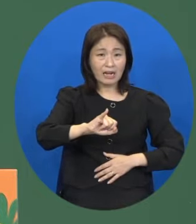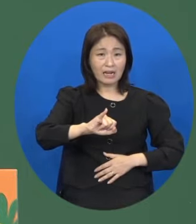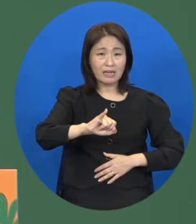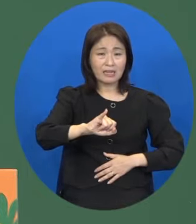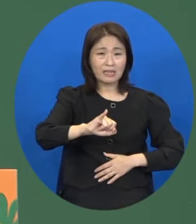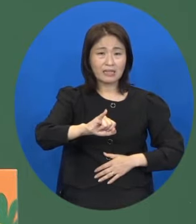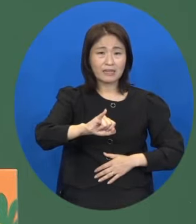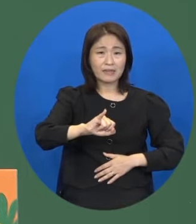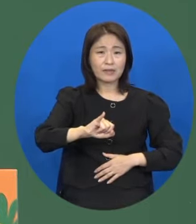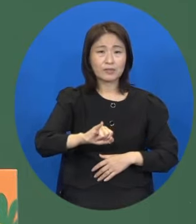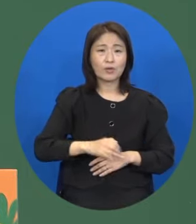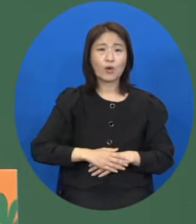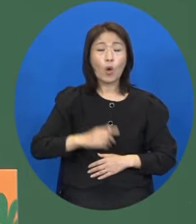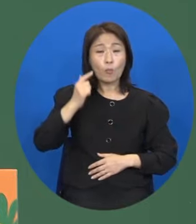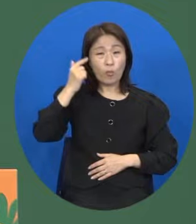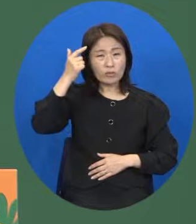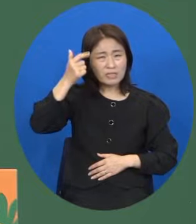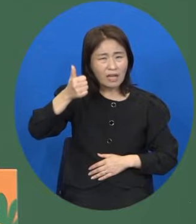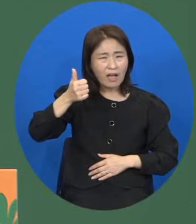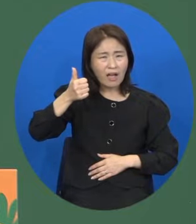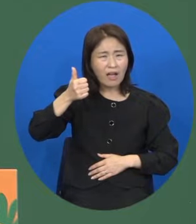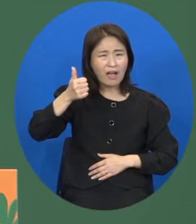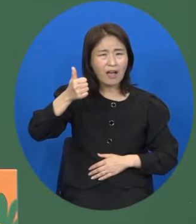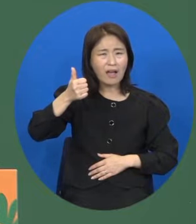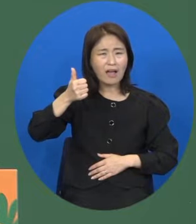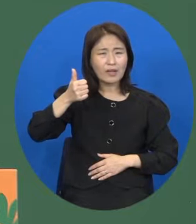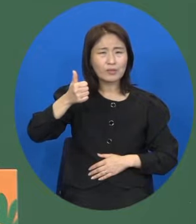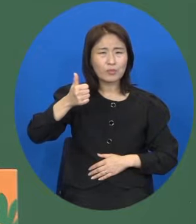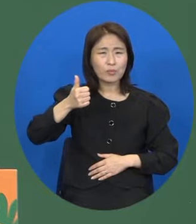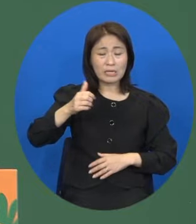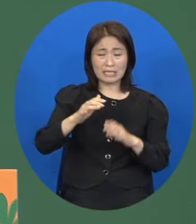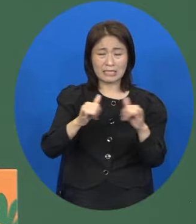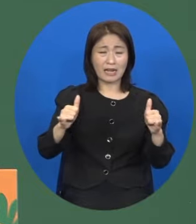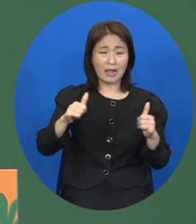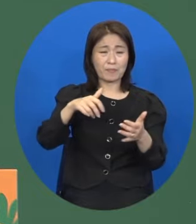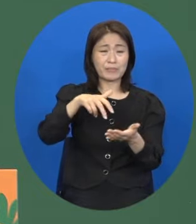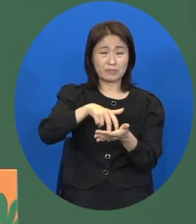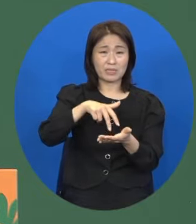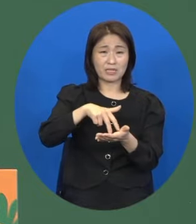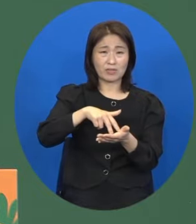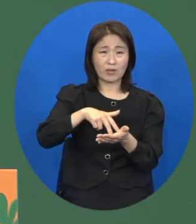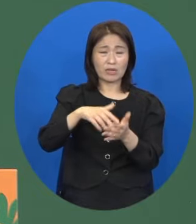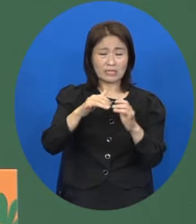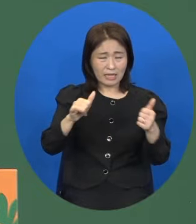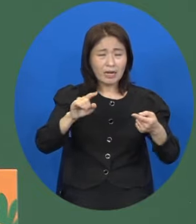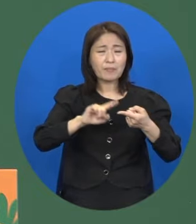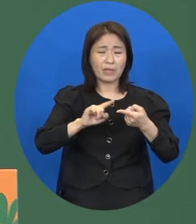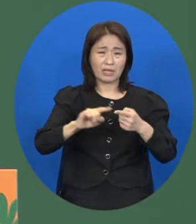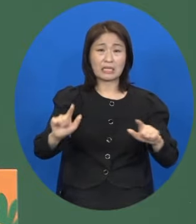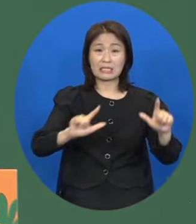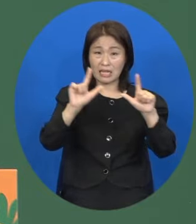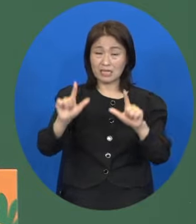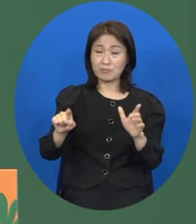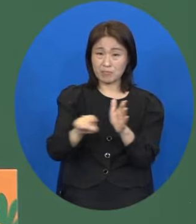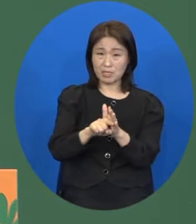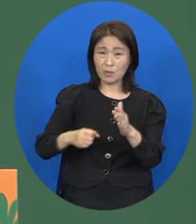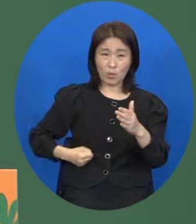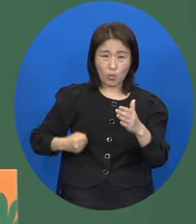전에 사람답게 살 수 있는 지혜와 믿음의 용기가 무엇인지 조금씩